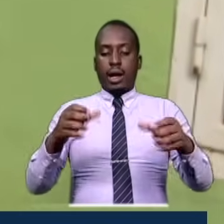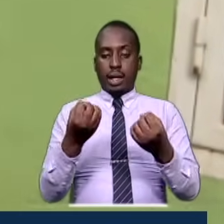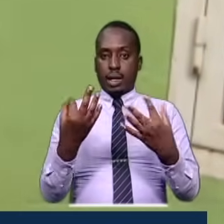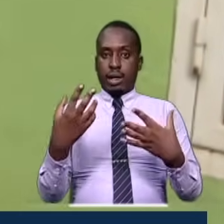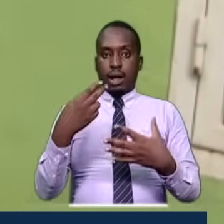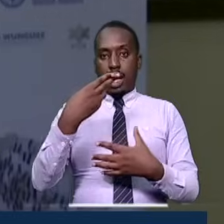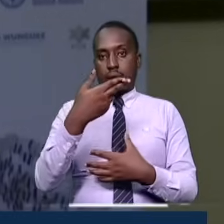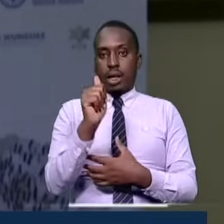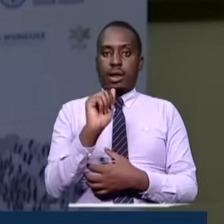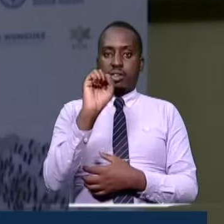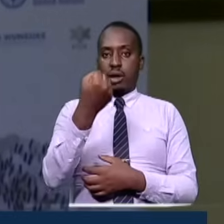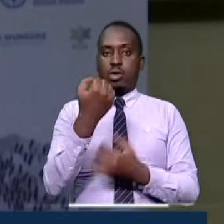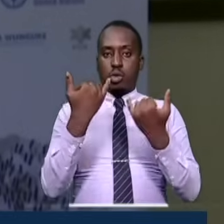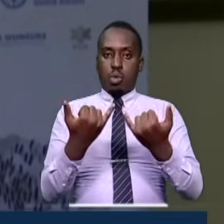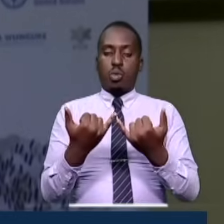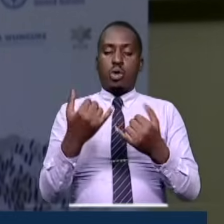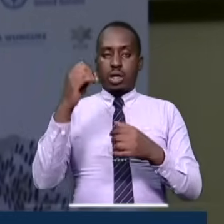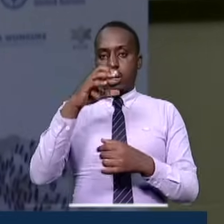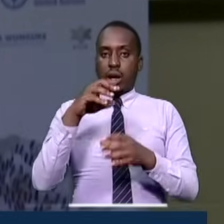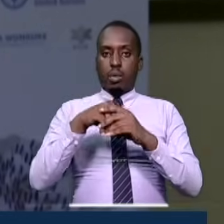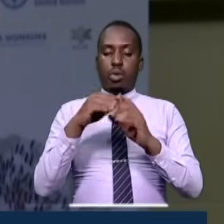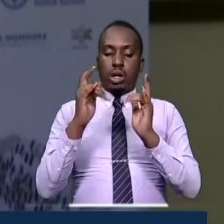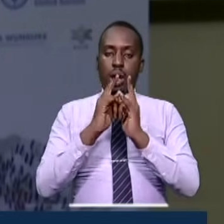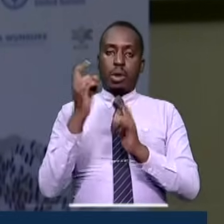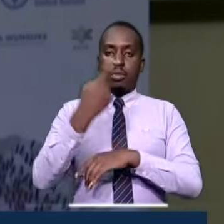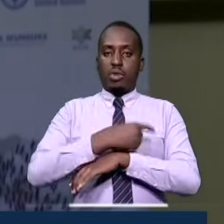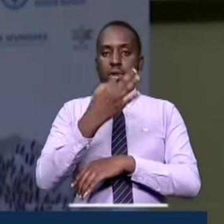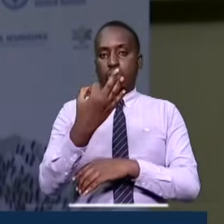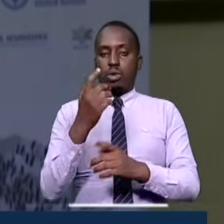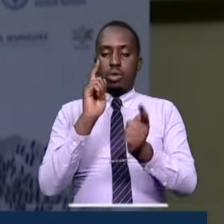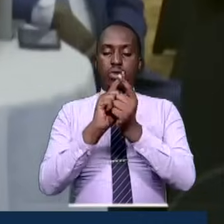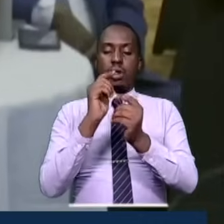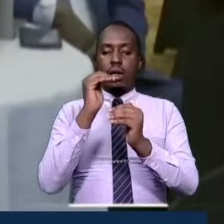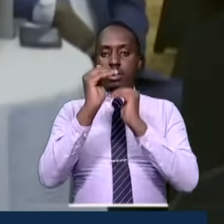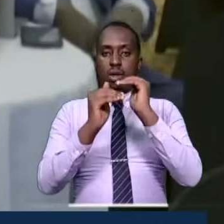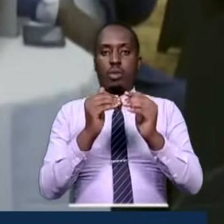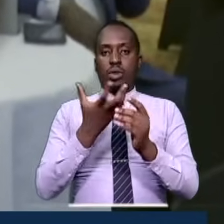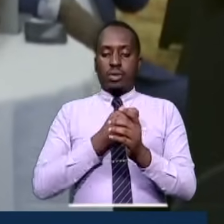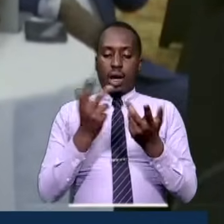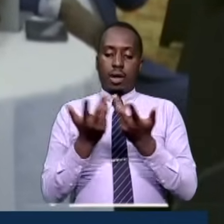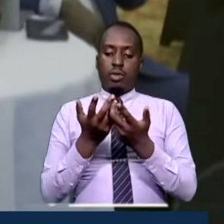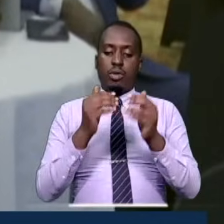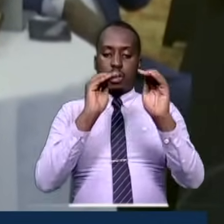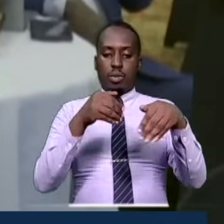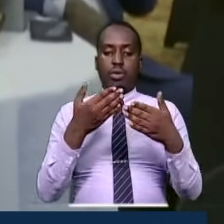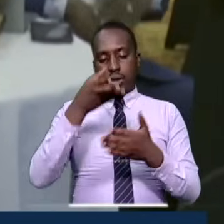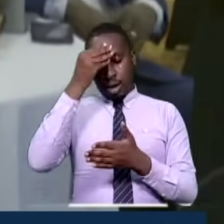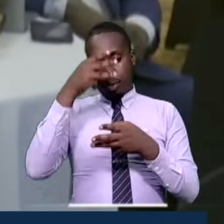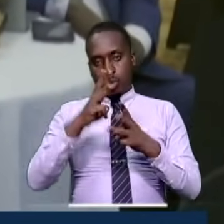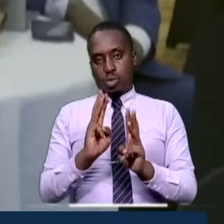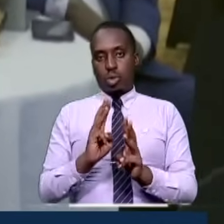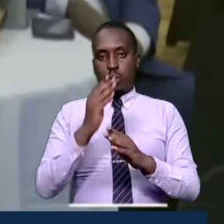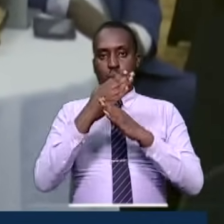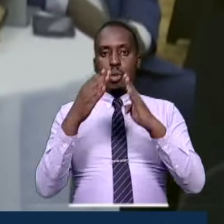igitari eshanu Ubu i Kigali hateraniye inama y'iminsi itatu ihurije hamwe inzego zifite aho zihuriye n'ubuhinzi yiga ku buryo bwo